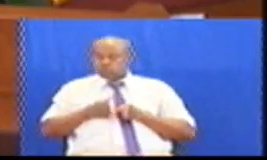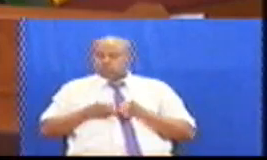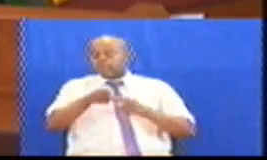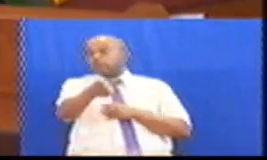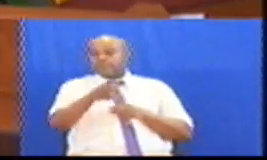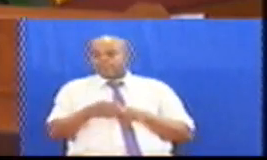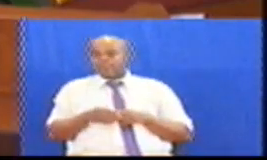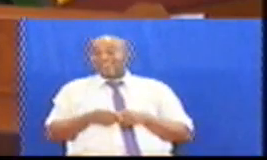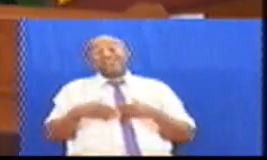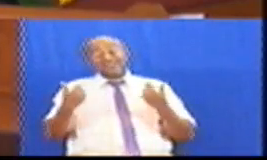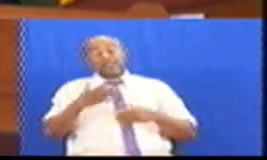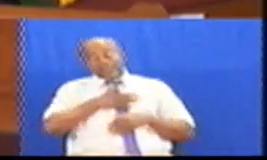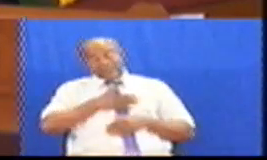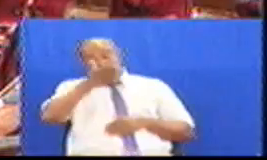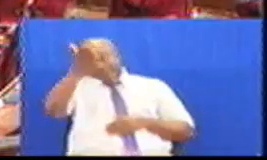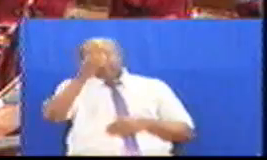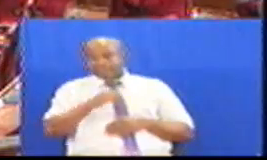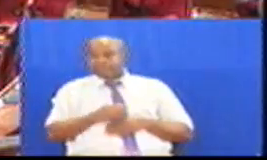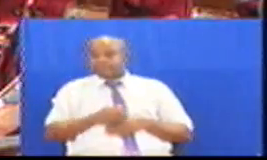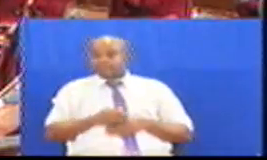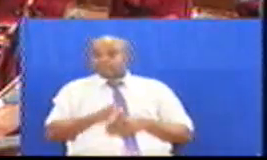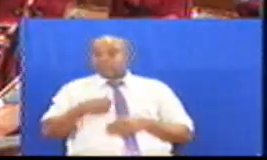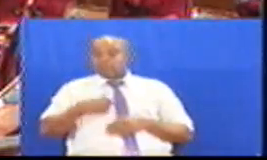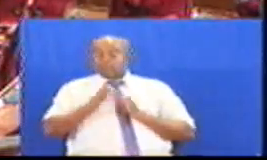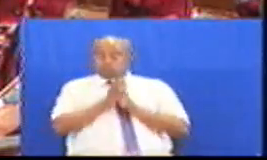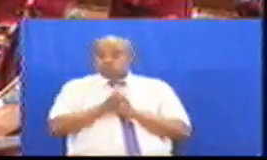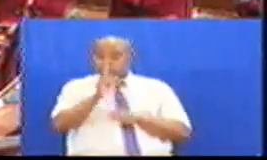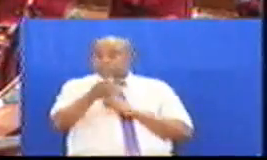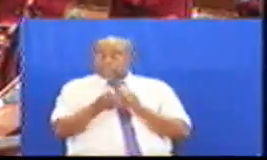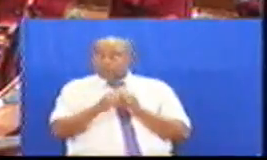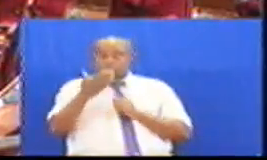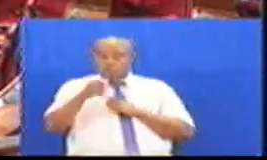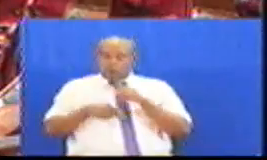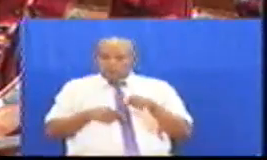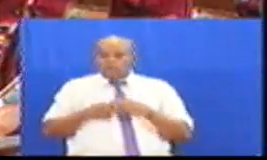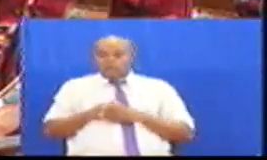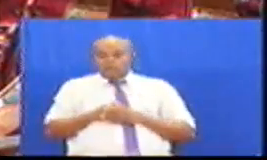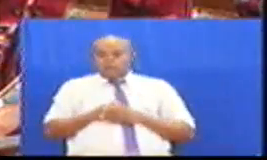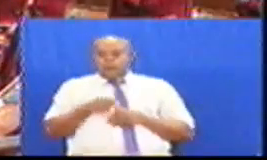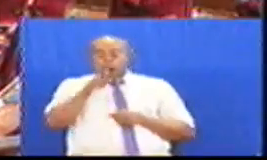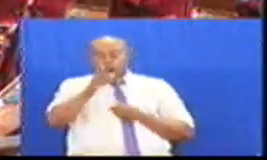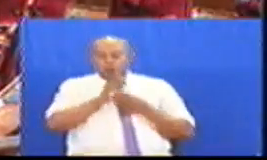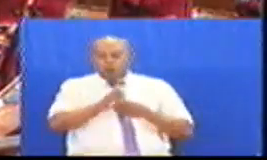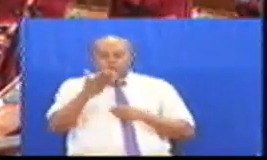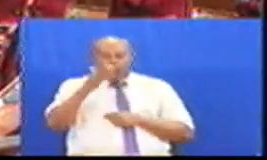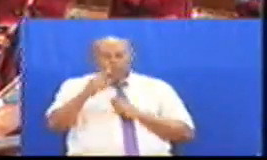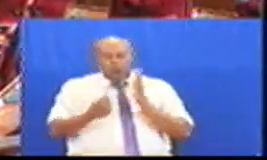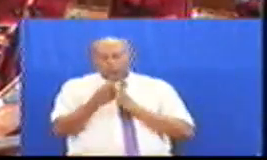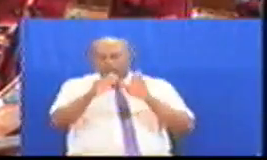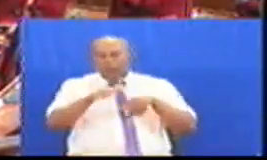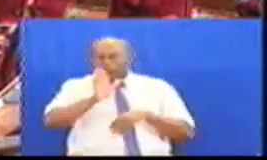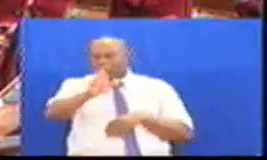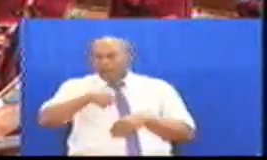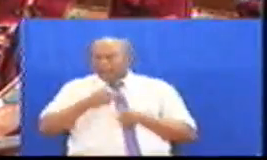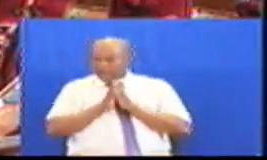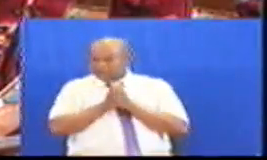mheshimiwa Spika, nakushukuru sana. Nadhani itakuwa ni jambo la manufaa sana kwa kauli yako. Huu ni mwongozo mahususi kutoka kwenye bunge lako tukufu mheshimiwa Spika, nakushukuru